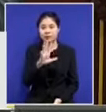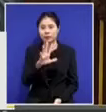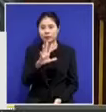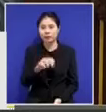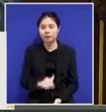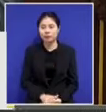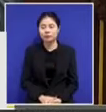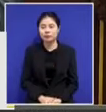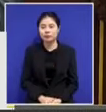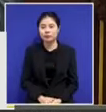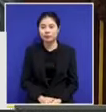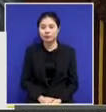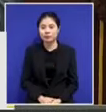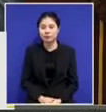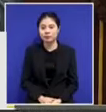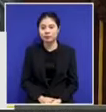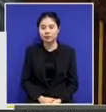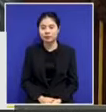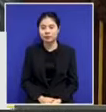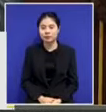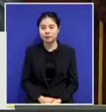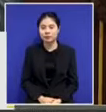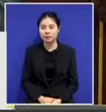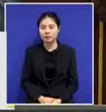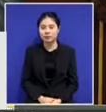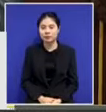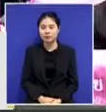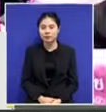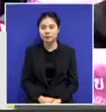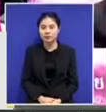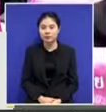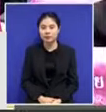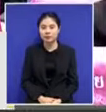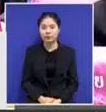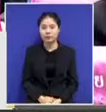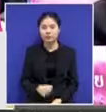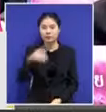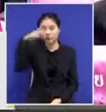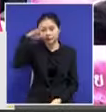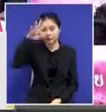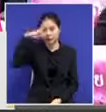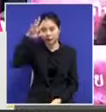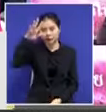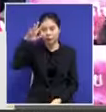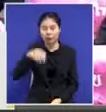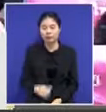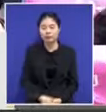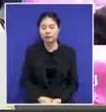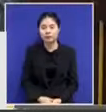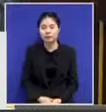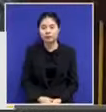245นายธีระไตสรณกุล นายธนาธรจึงรุ่งเรืองกิจครับ